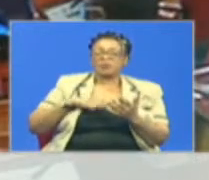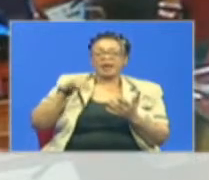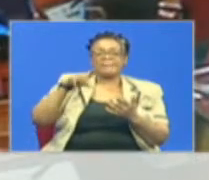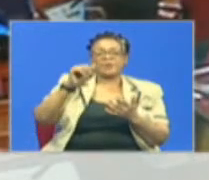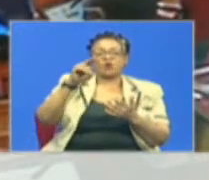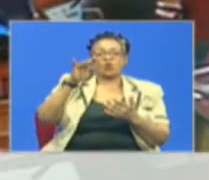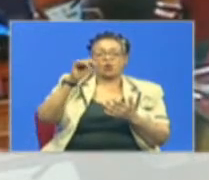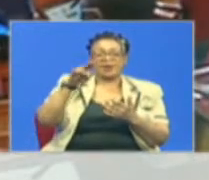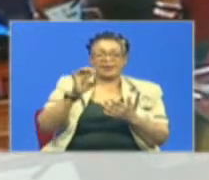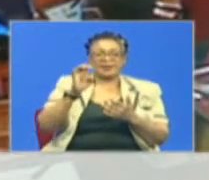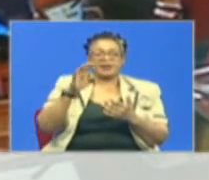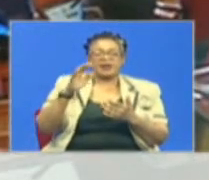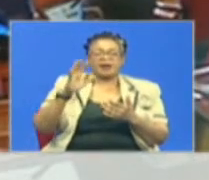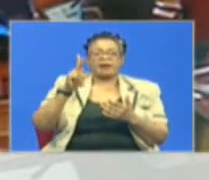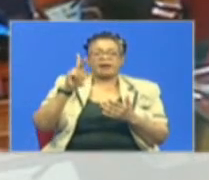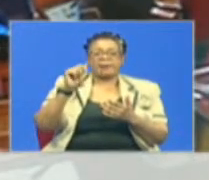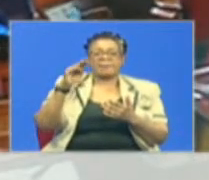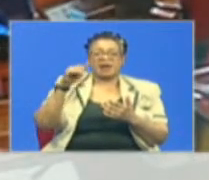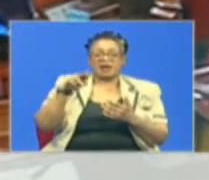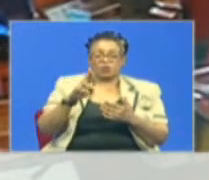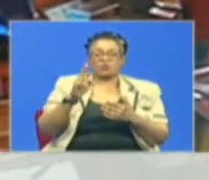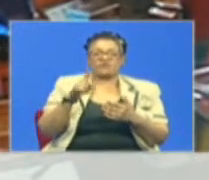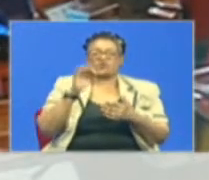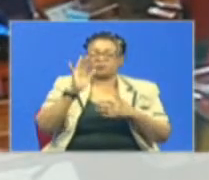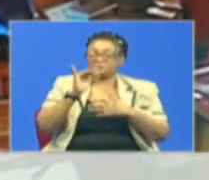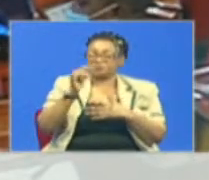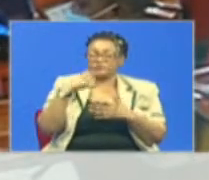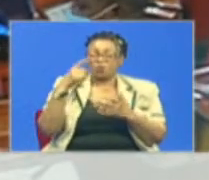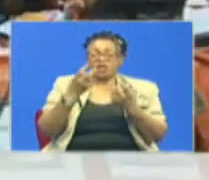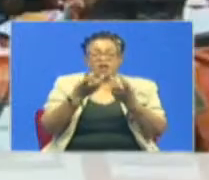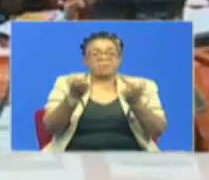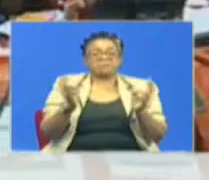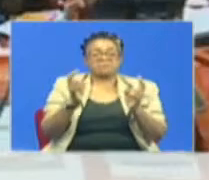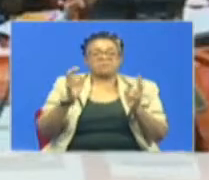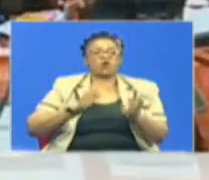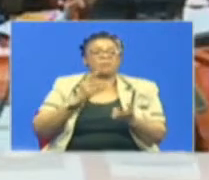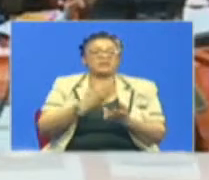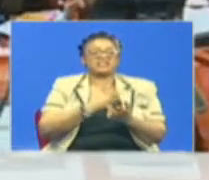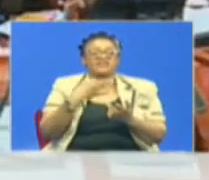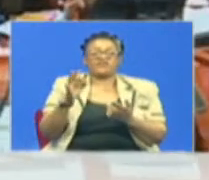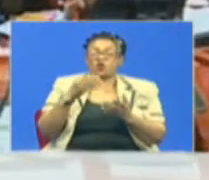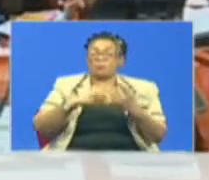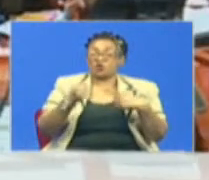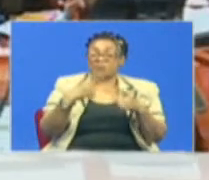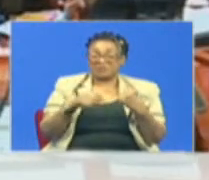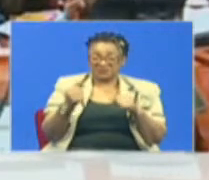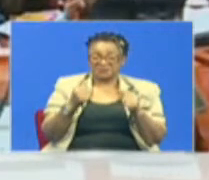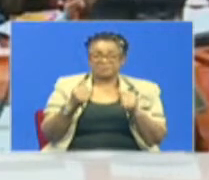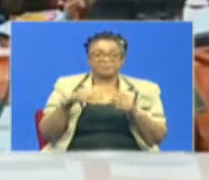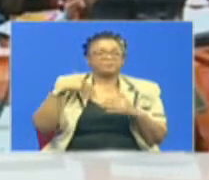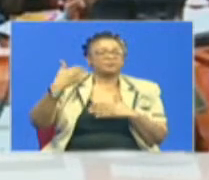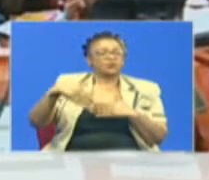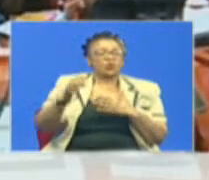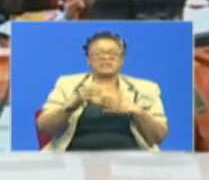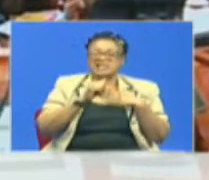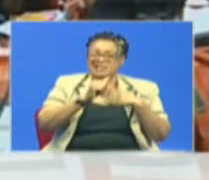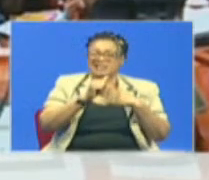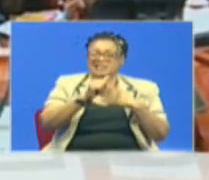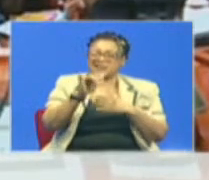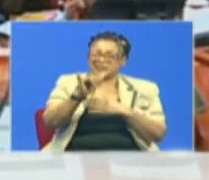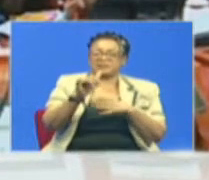katika kamati za kutathmini maombi ya zabuni za kaunti. Inadaiwa amekuwa akiongoza baadhi ya vikao hivyo